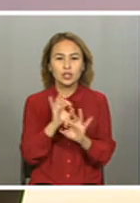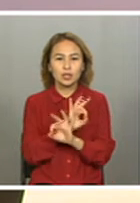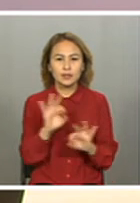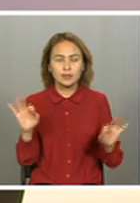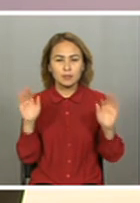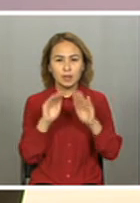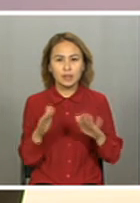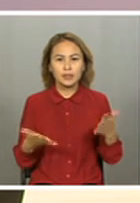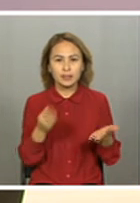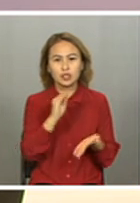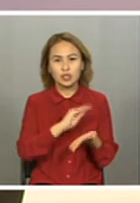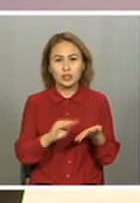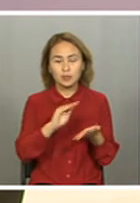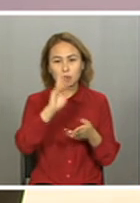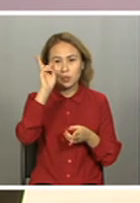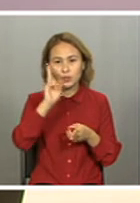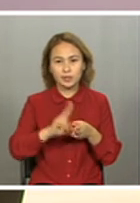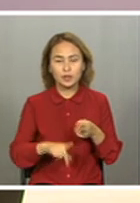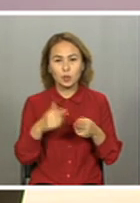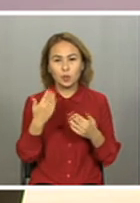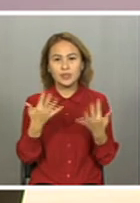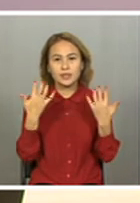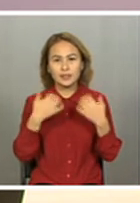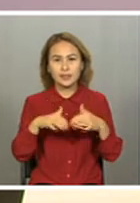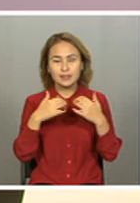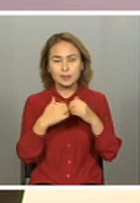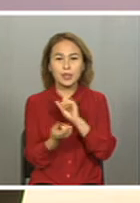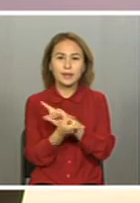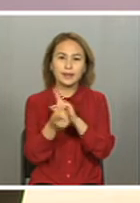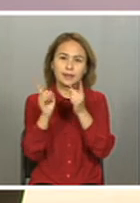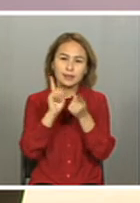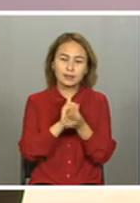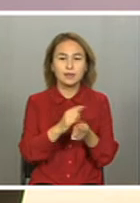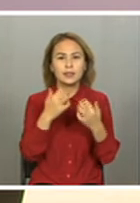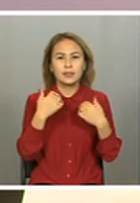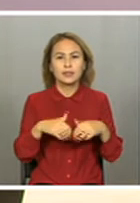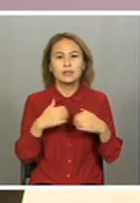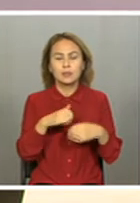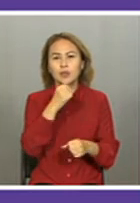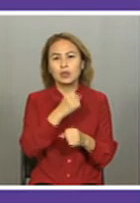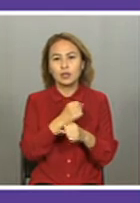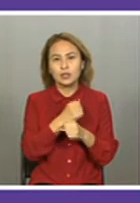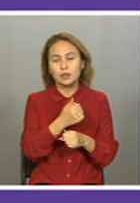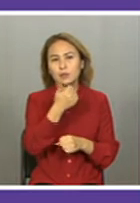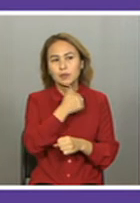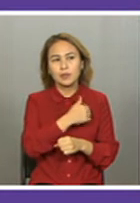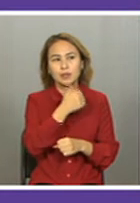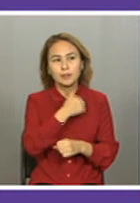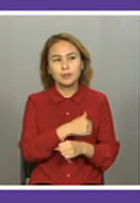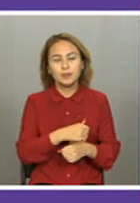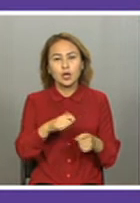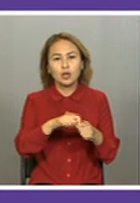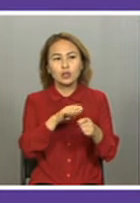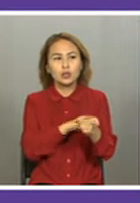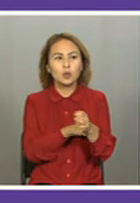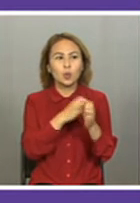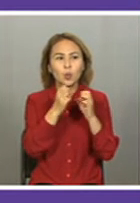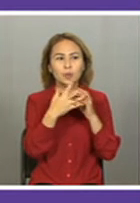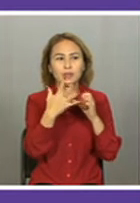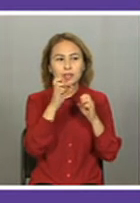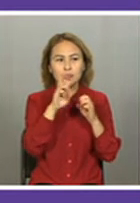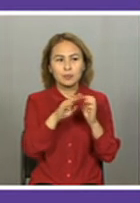жазып болсаңдар, осы есепке кері есеп құрастырып шығарып көрейік. Ұзындығы 15